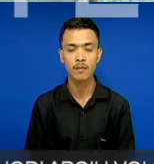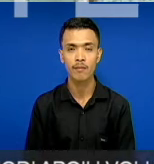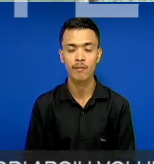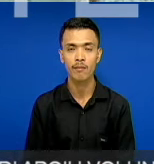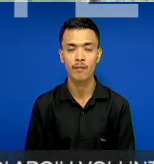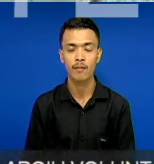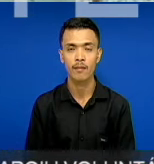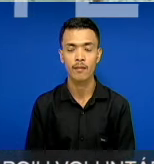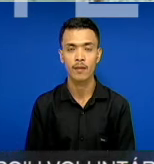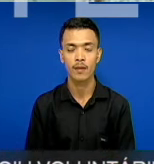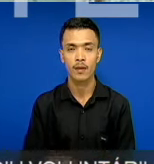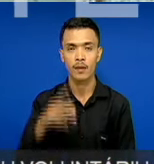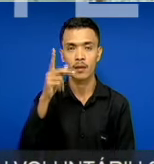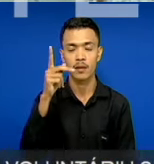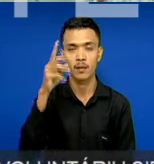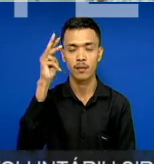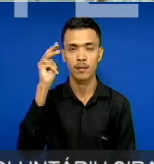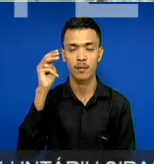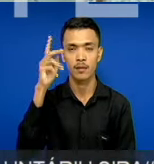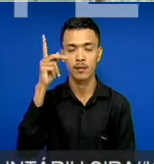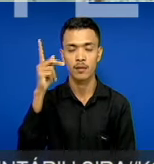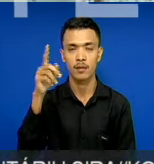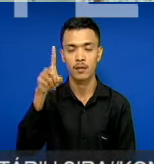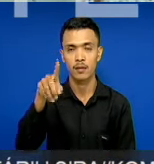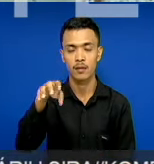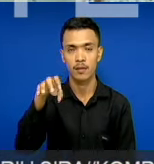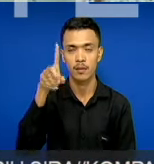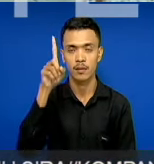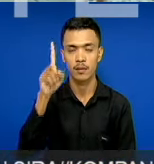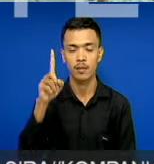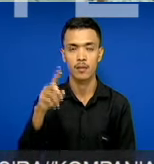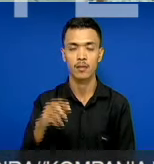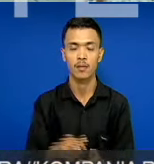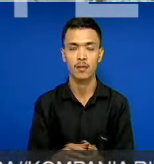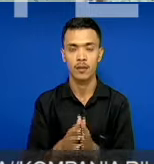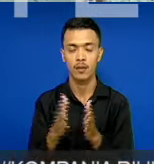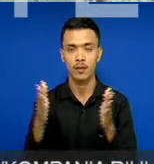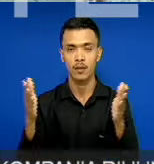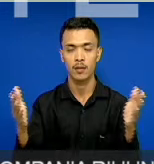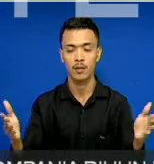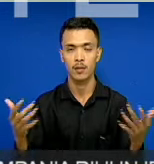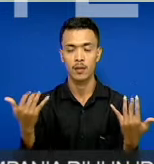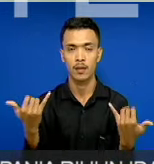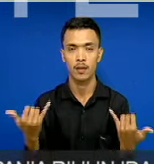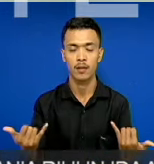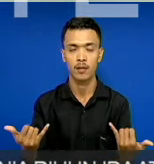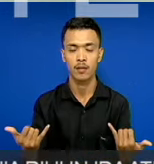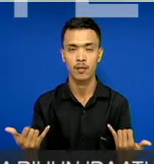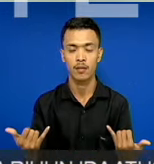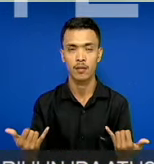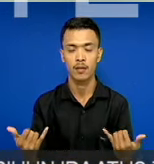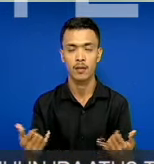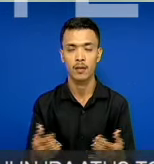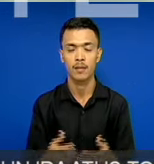totas tolu ia kilo ida 1 kilo 200 meter. Ho ni luang? Ni luang mak agora dak ne ami ni luang ni ia